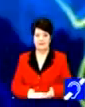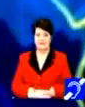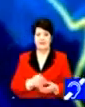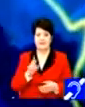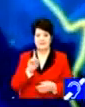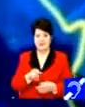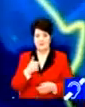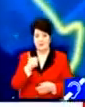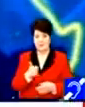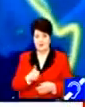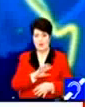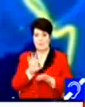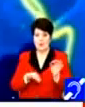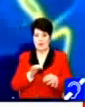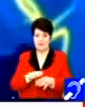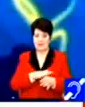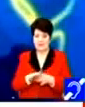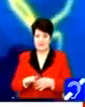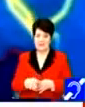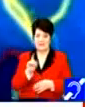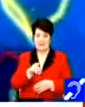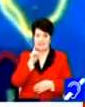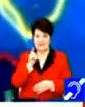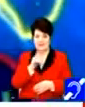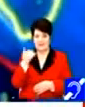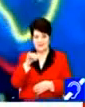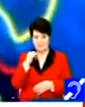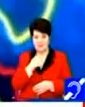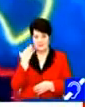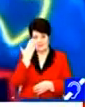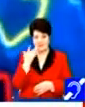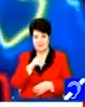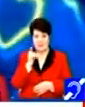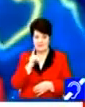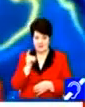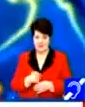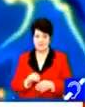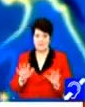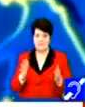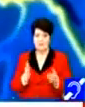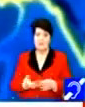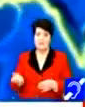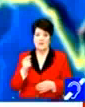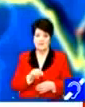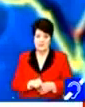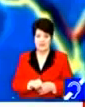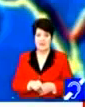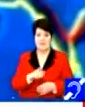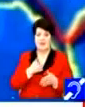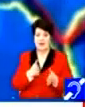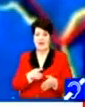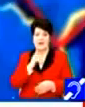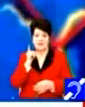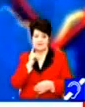Cele mai bune proiecte realizate de tineri din Bălți au fost prezentate în cadrul Galei Inițiativelor de Tineret. Evenimentul vine să susțină implicarea tinerilor